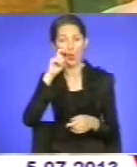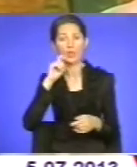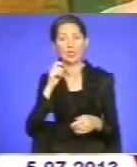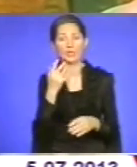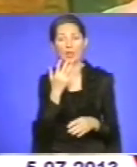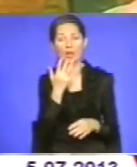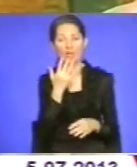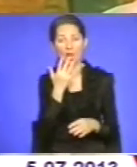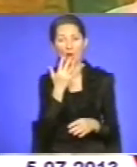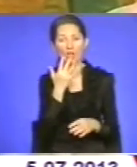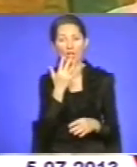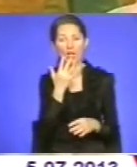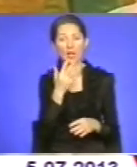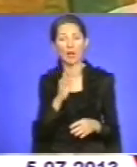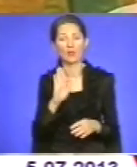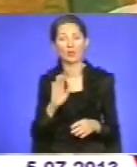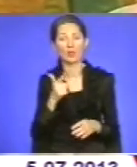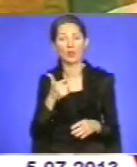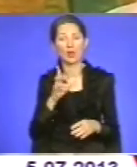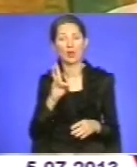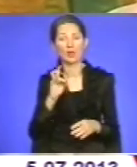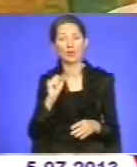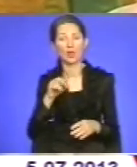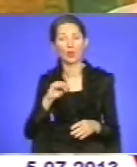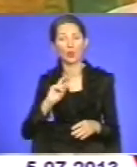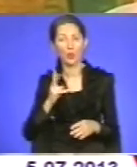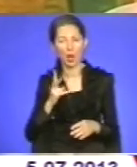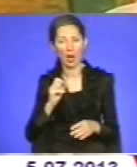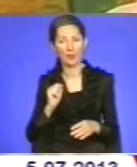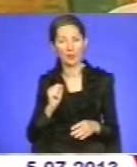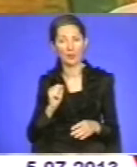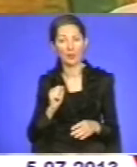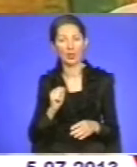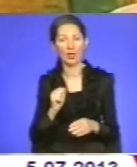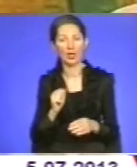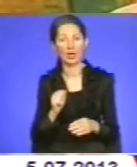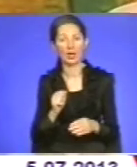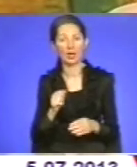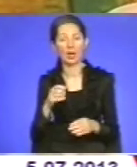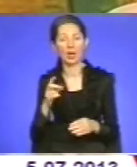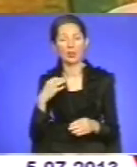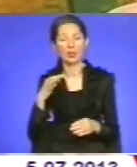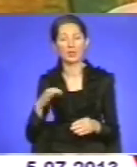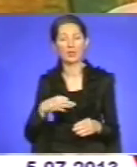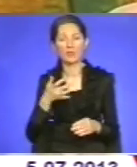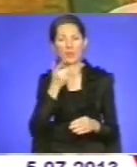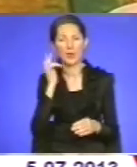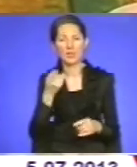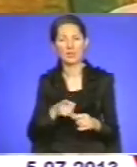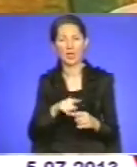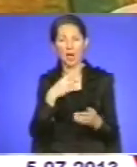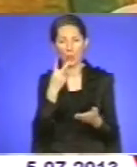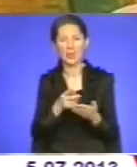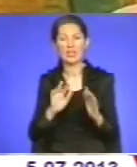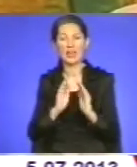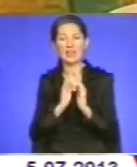народних казок Володимира Гнатюка, «Баронський син Америці», яка побачила світ у Львові